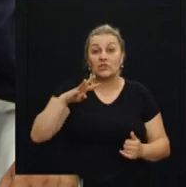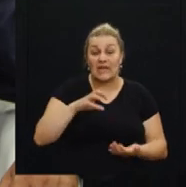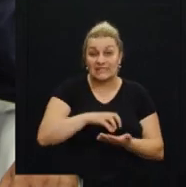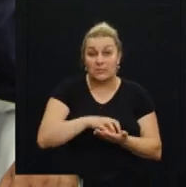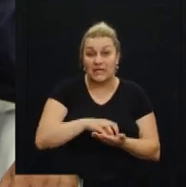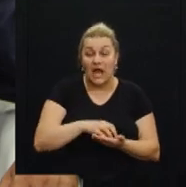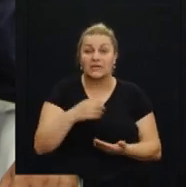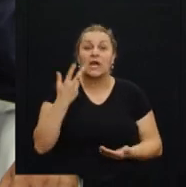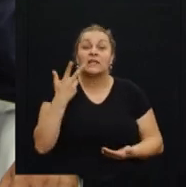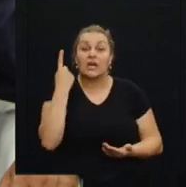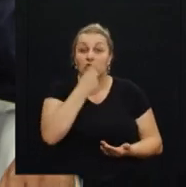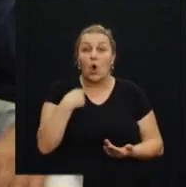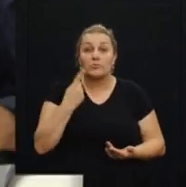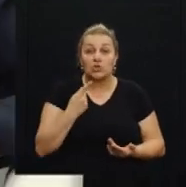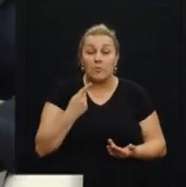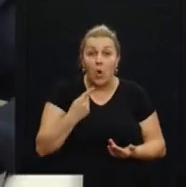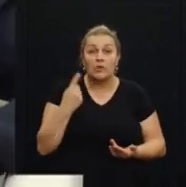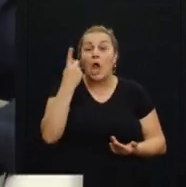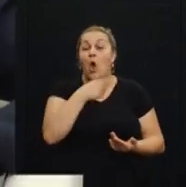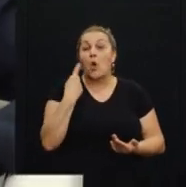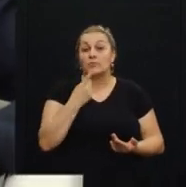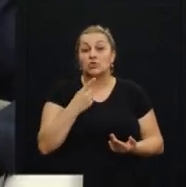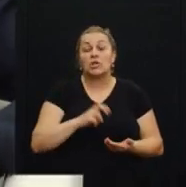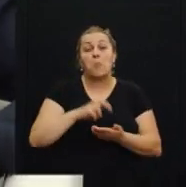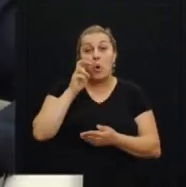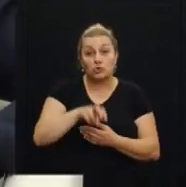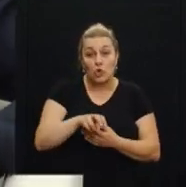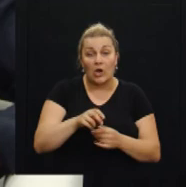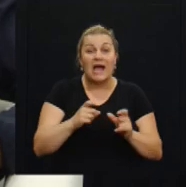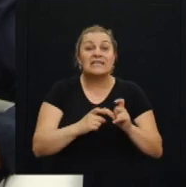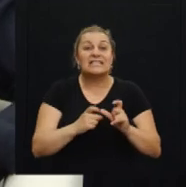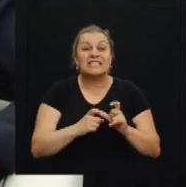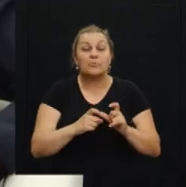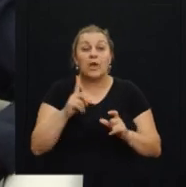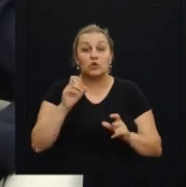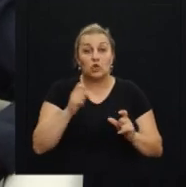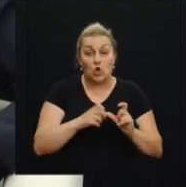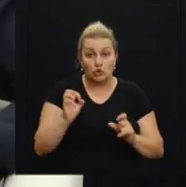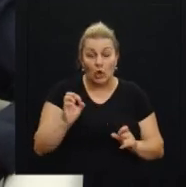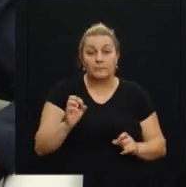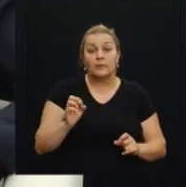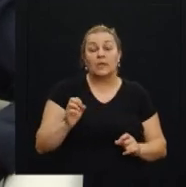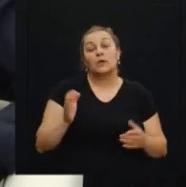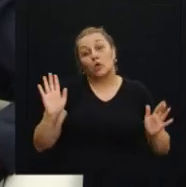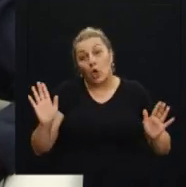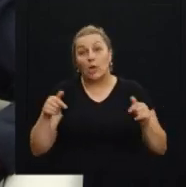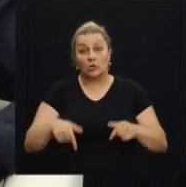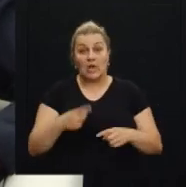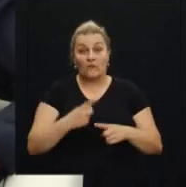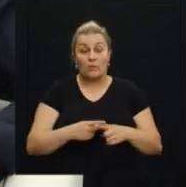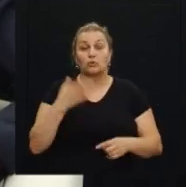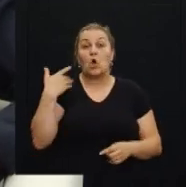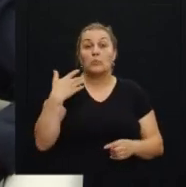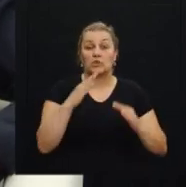114. brigade, 3. Omiške bojne, Omiških poskoka, Stipe Ćoso. Toliko za ovaj put.